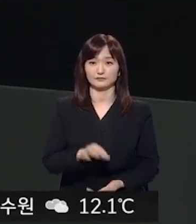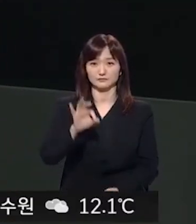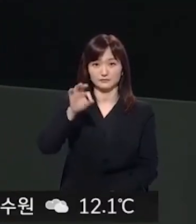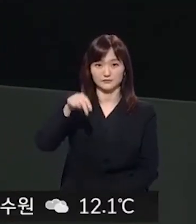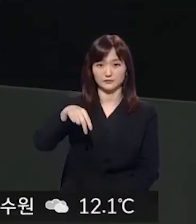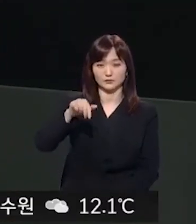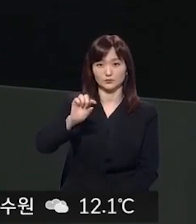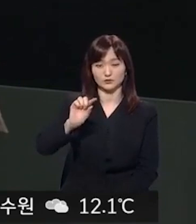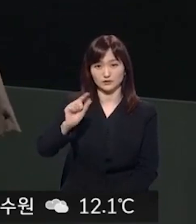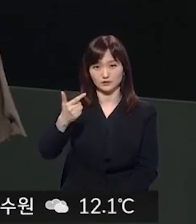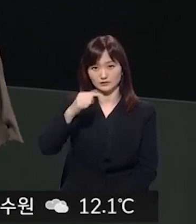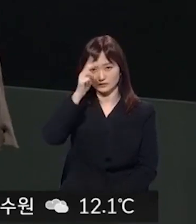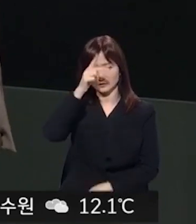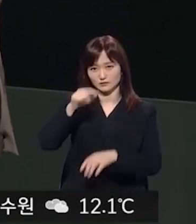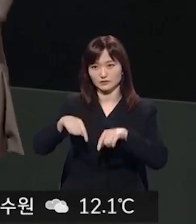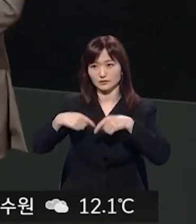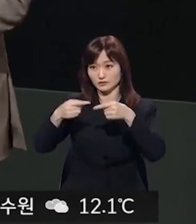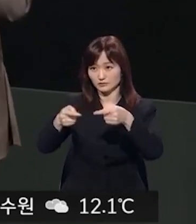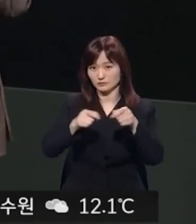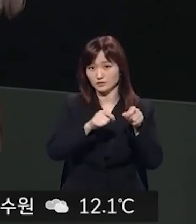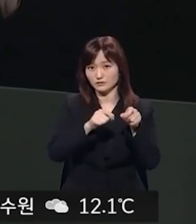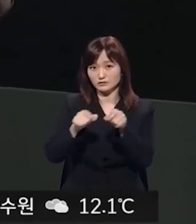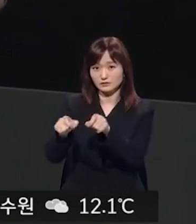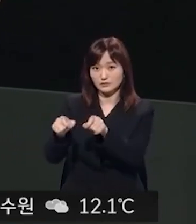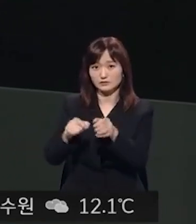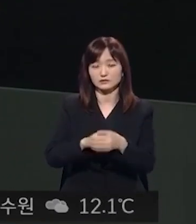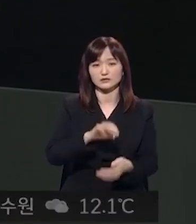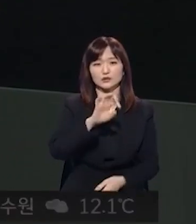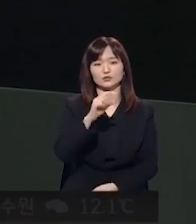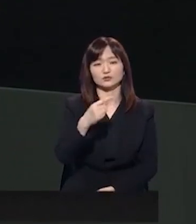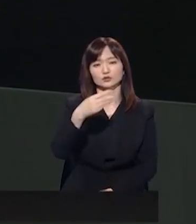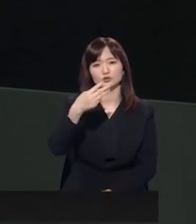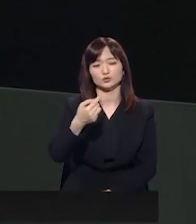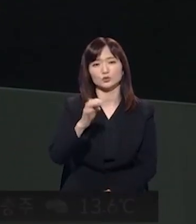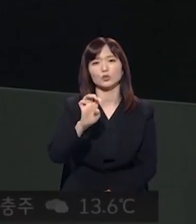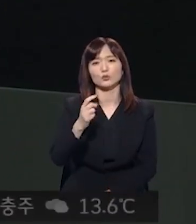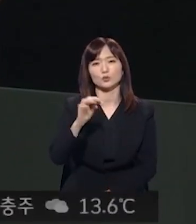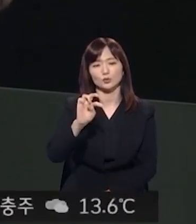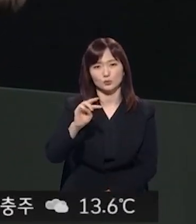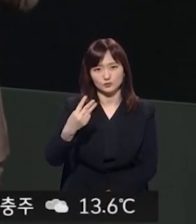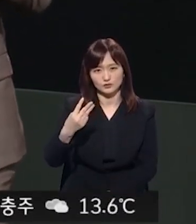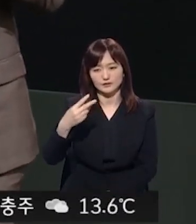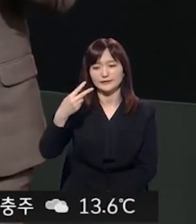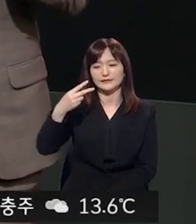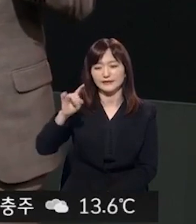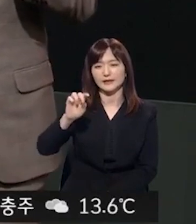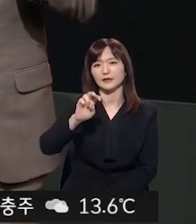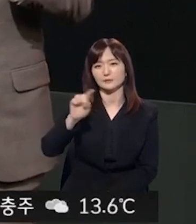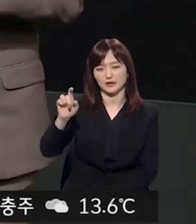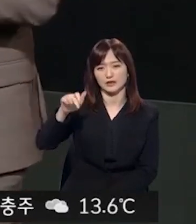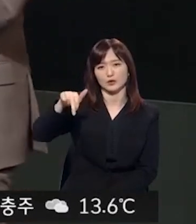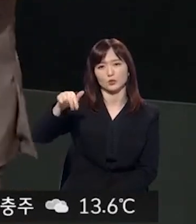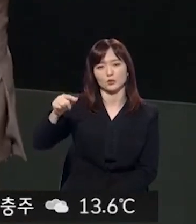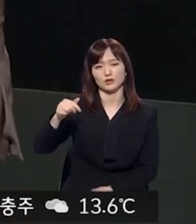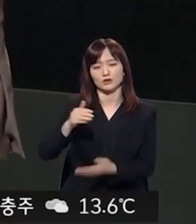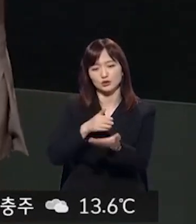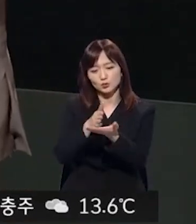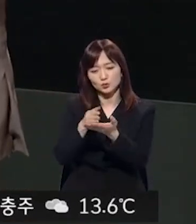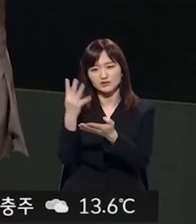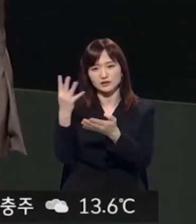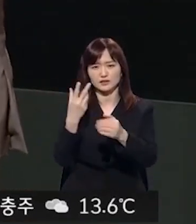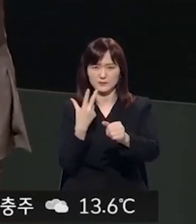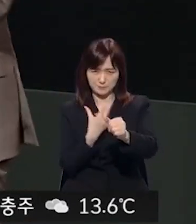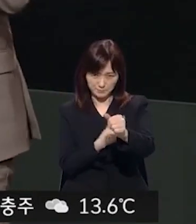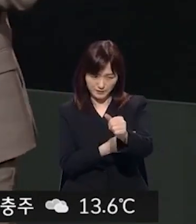유아인 경찰 출석 연기입니다 자 프로포폴 대마 코카인 등 마약류 4종을 투약한 혐의를 받는 배우